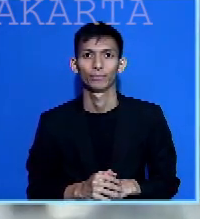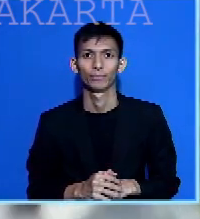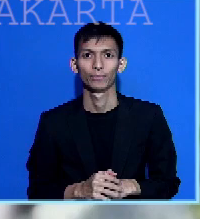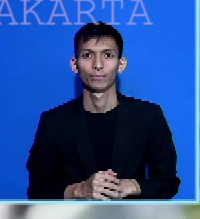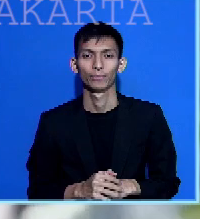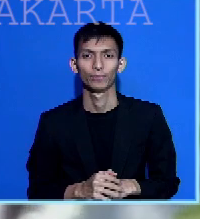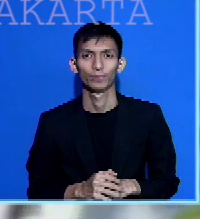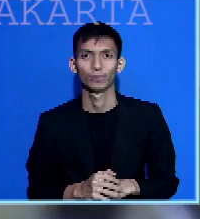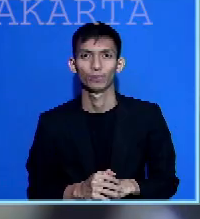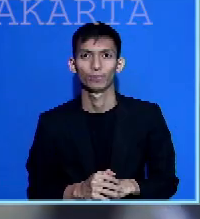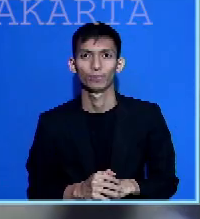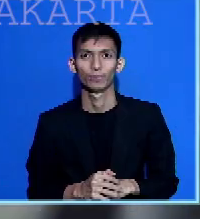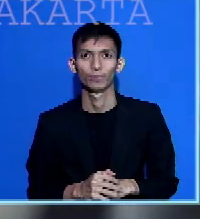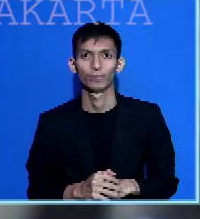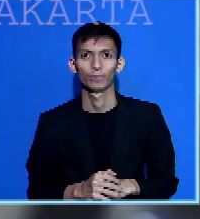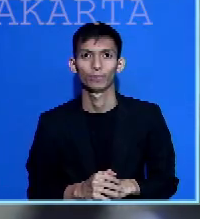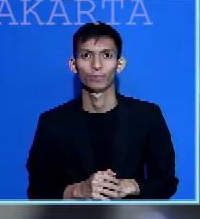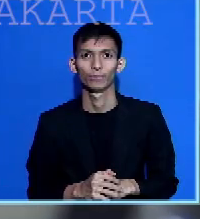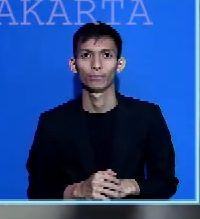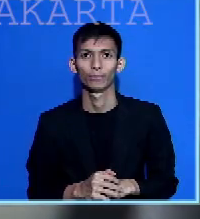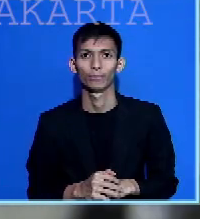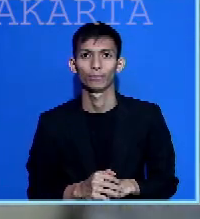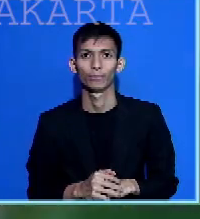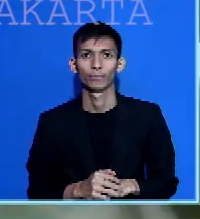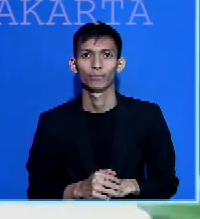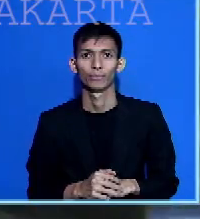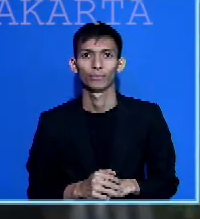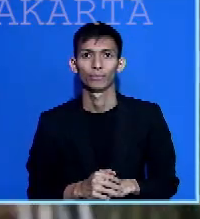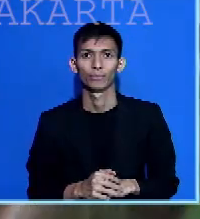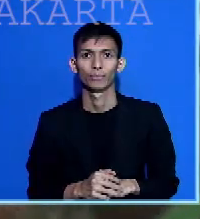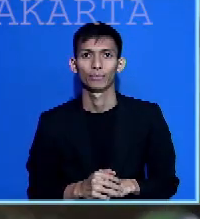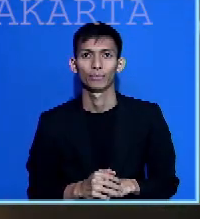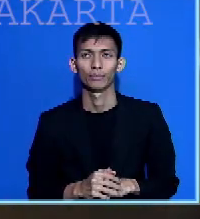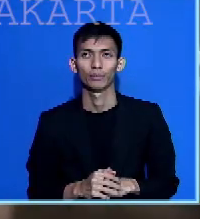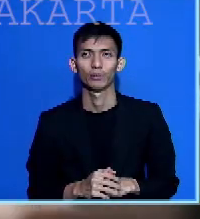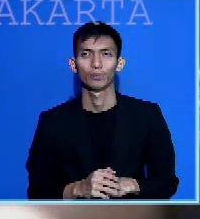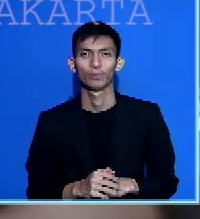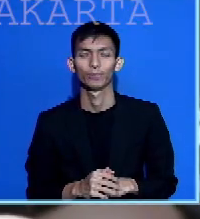Demikian Herdian Giri dan Ucuandri Tama, TVRI Yogyakarta, melaporkan.